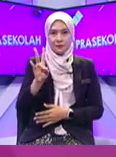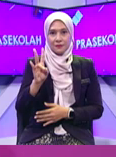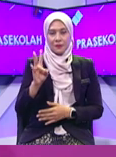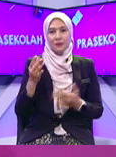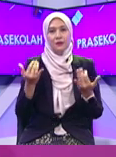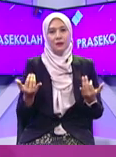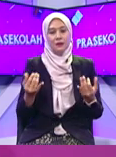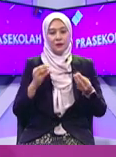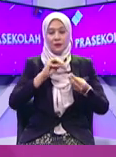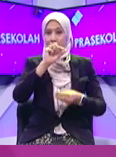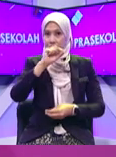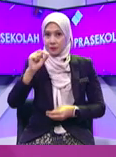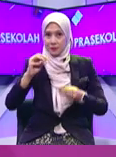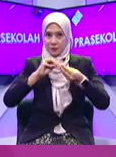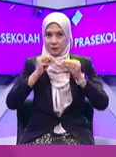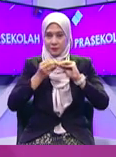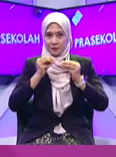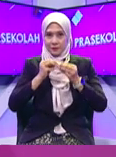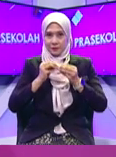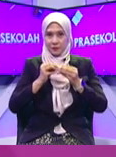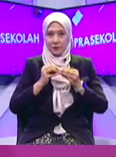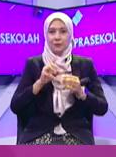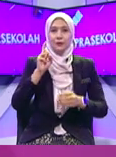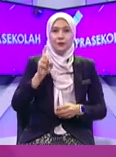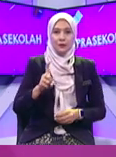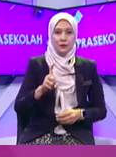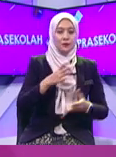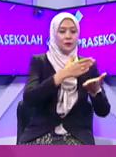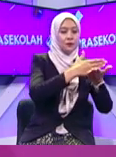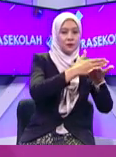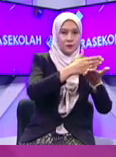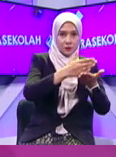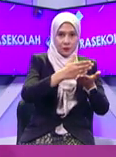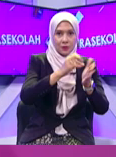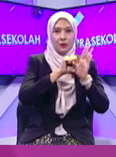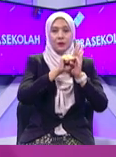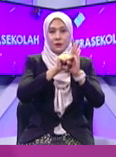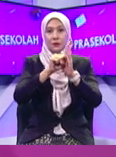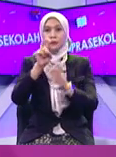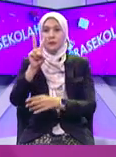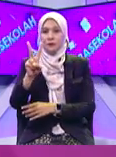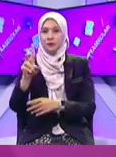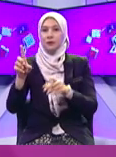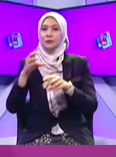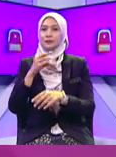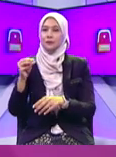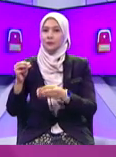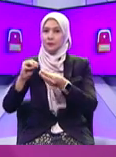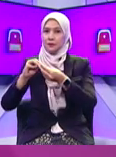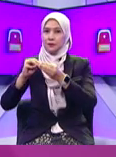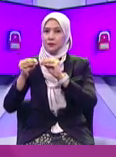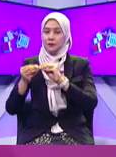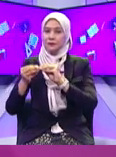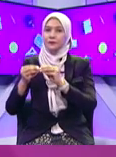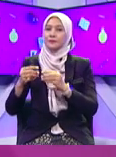tulis ibu yang kedua dan juga simbol sama dengan oke Ada tadi